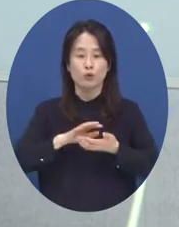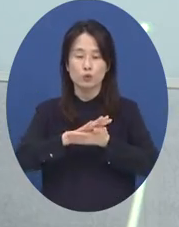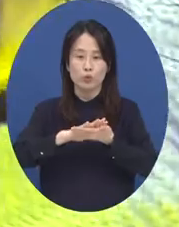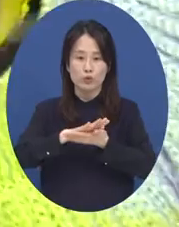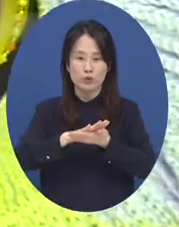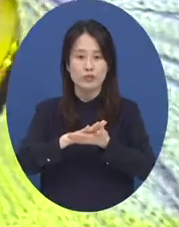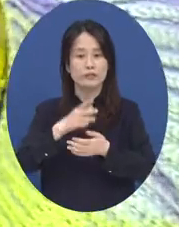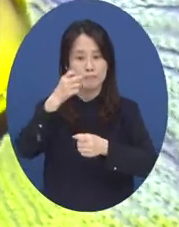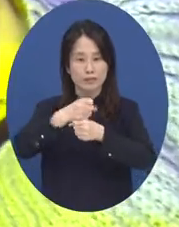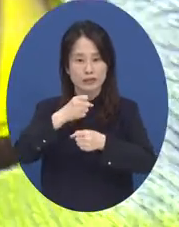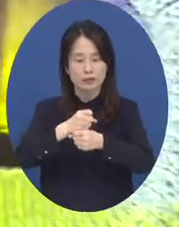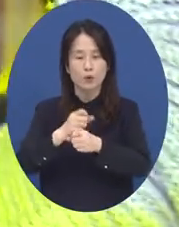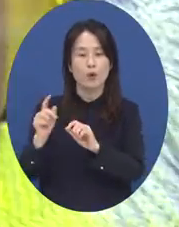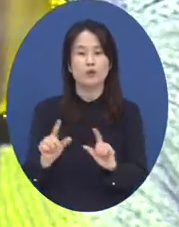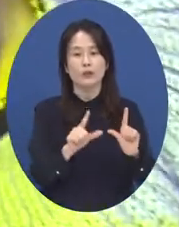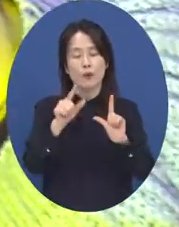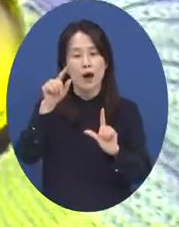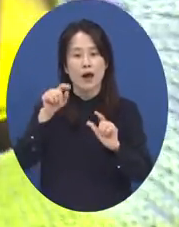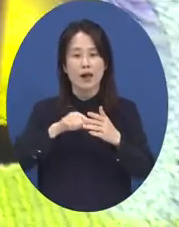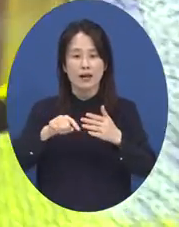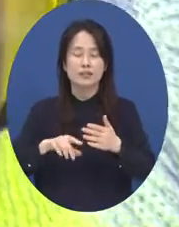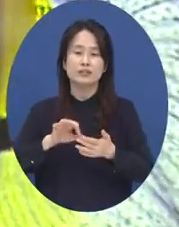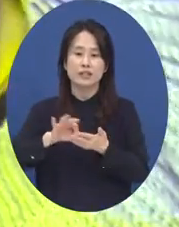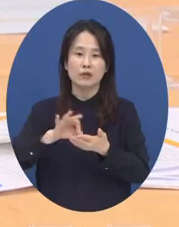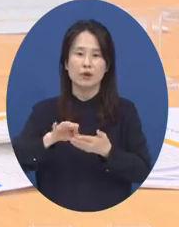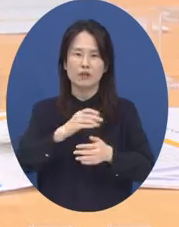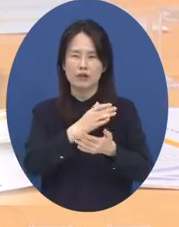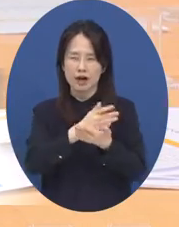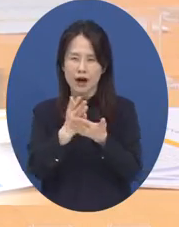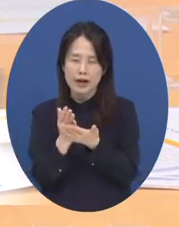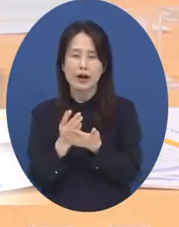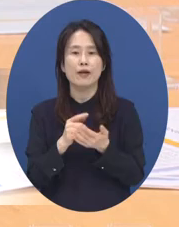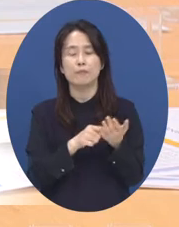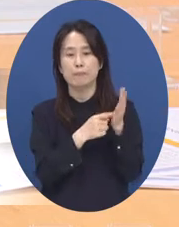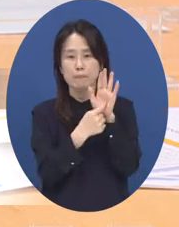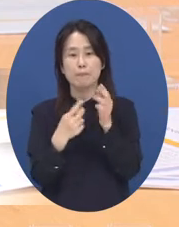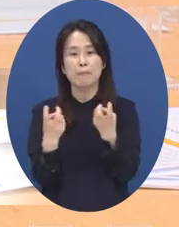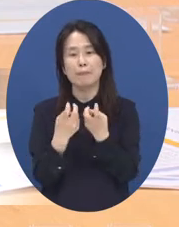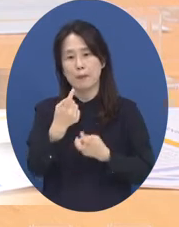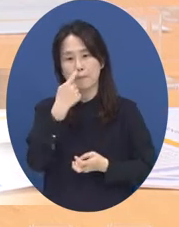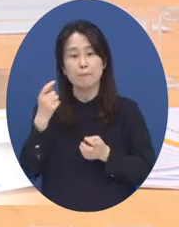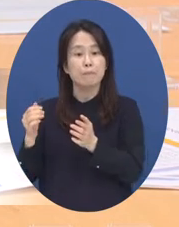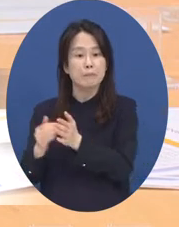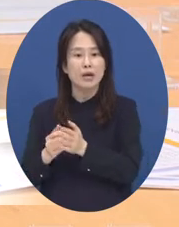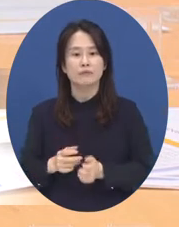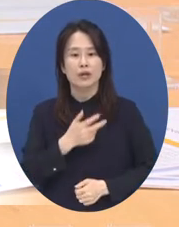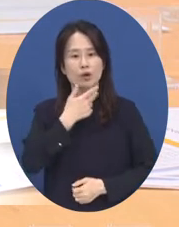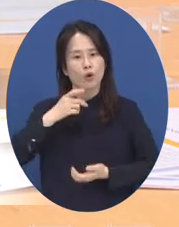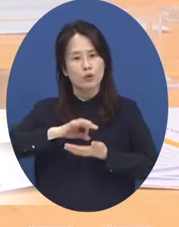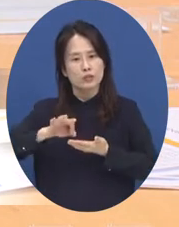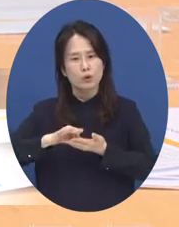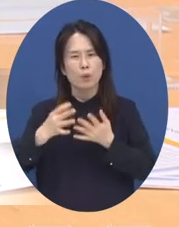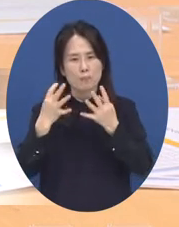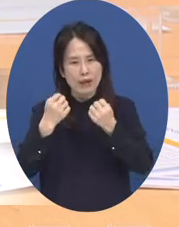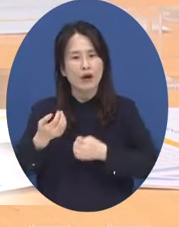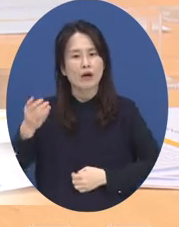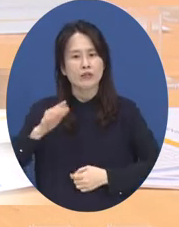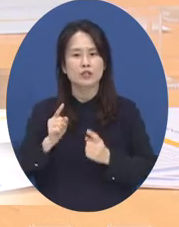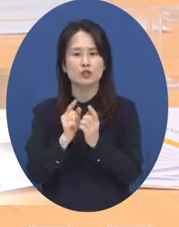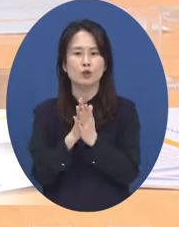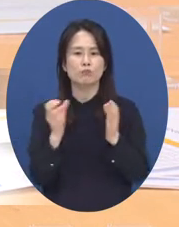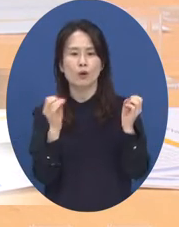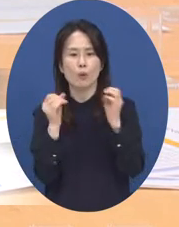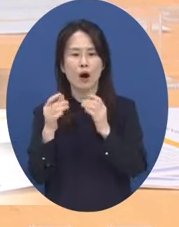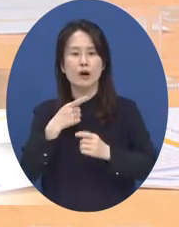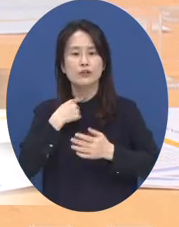만들면서 생활 속에서 쓰는 다양한 표현법을 익힙니다. 쓰고 그냥 이런 것만 많이 봤는데 직접 애기 해보고 이렇게 체험을 같이